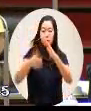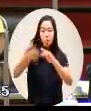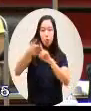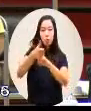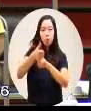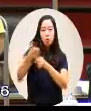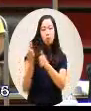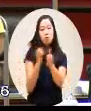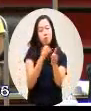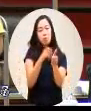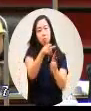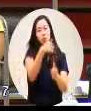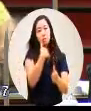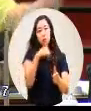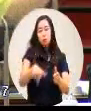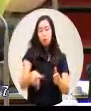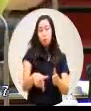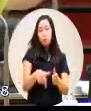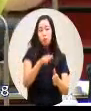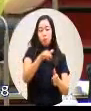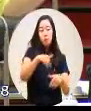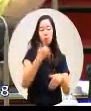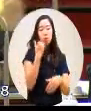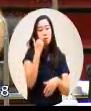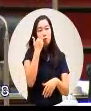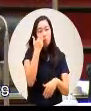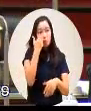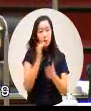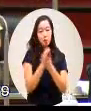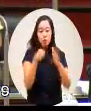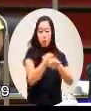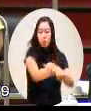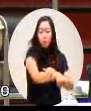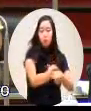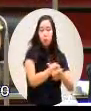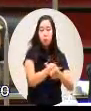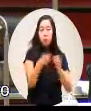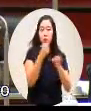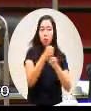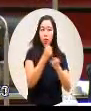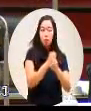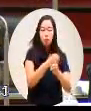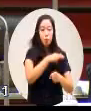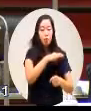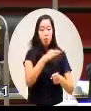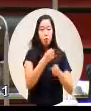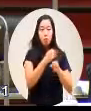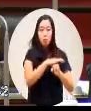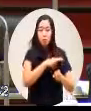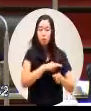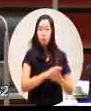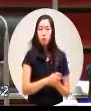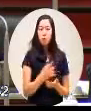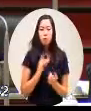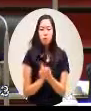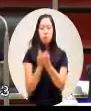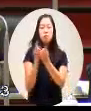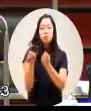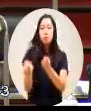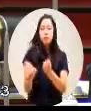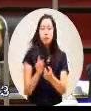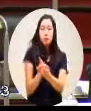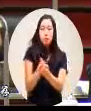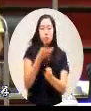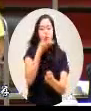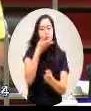啊，阮的老师啊，那拢加入高雄市职业工会，对伊啊，这个无啥，这个服